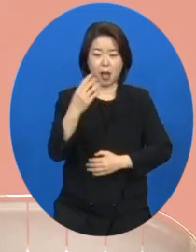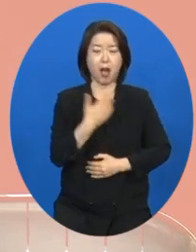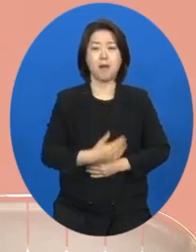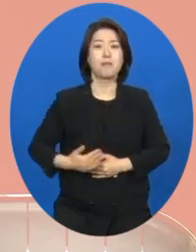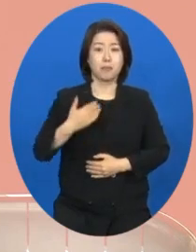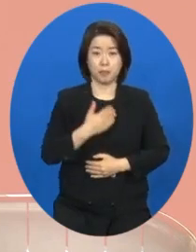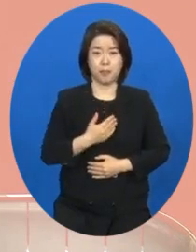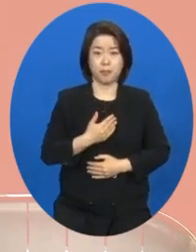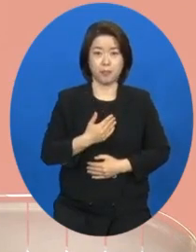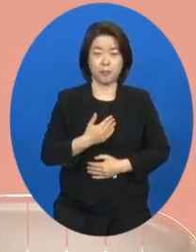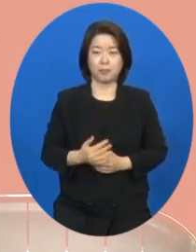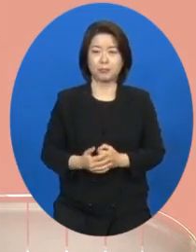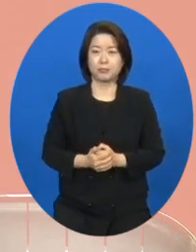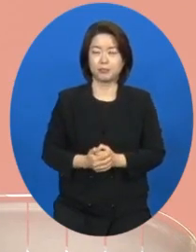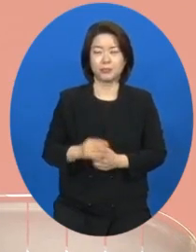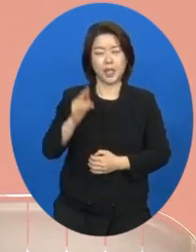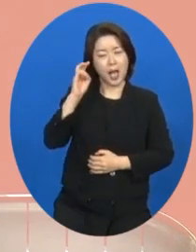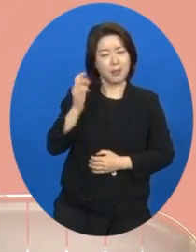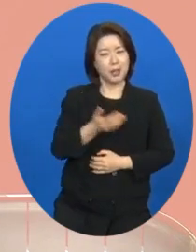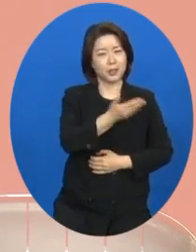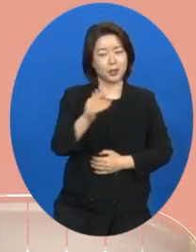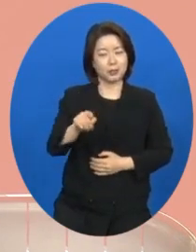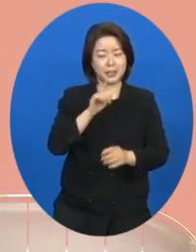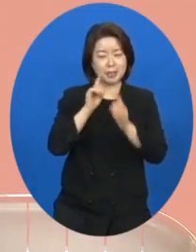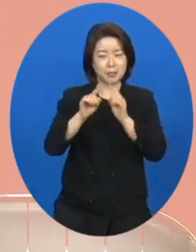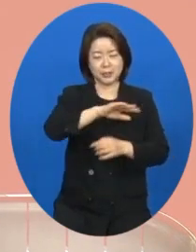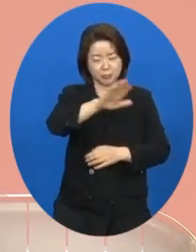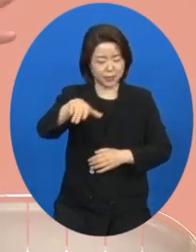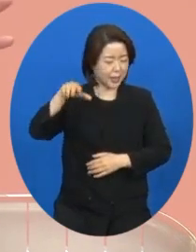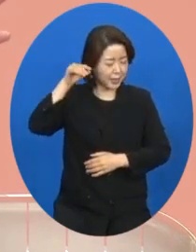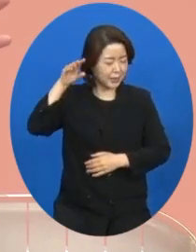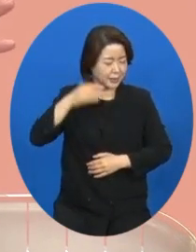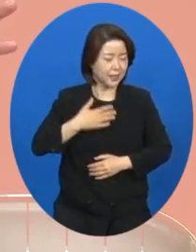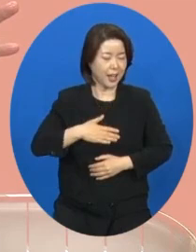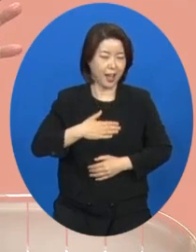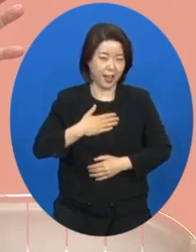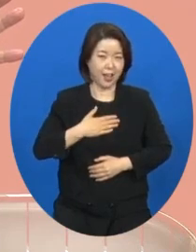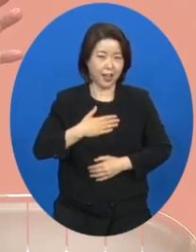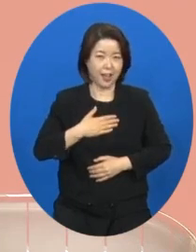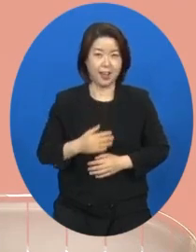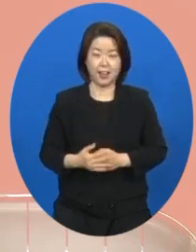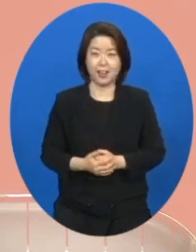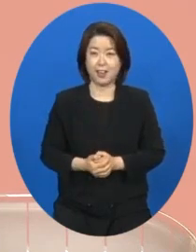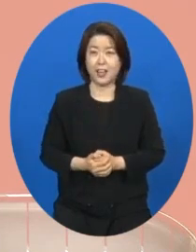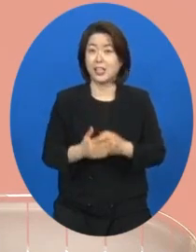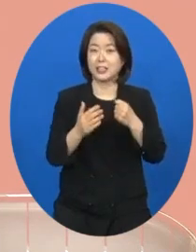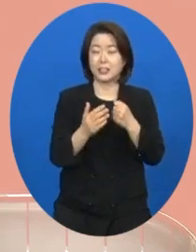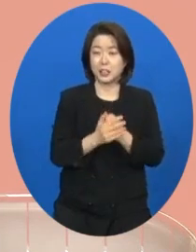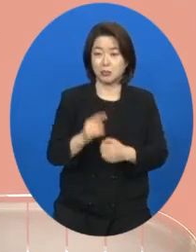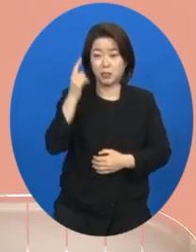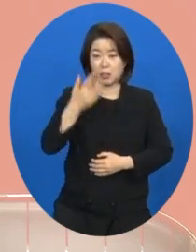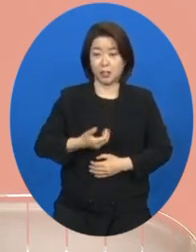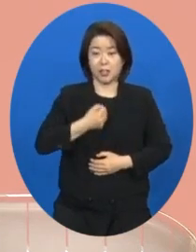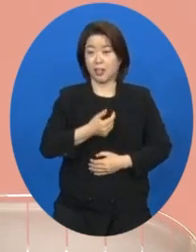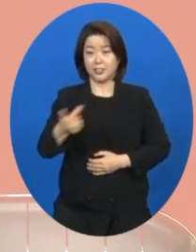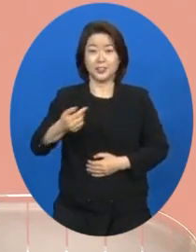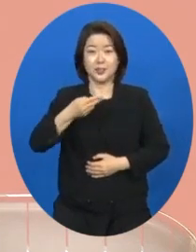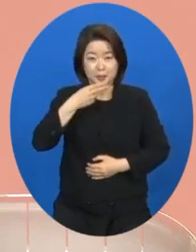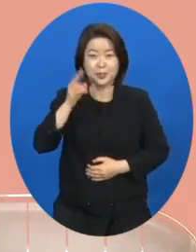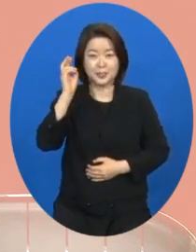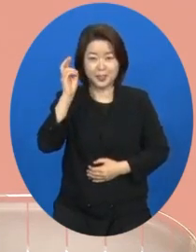몸이다. 아마 여러분들도 이 말씀을 다 들으신 적이 있으실 거예요. 그래서 별로 충격을 안 받으시는